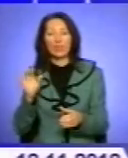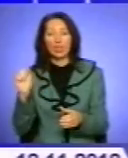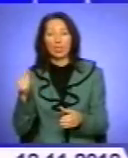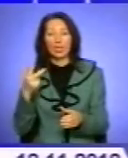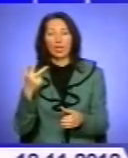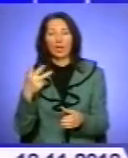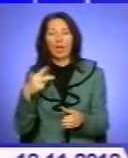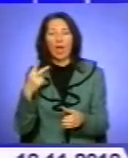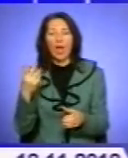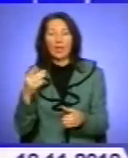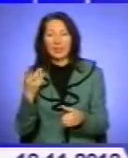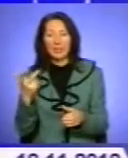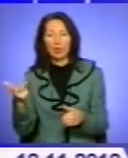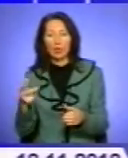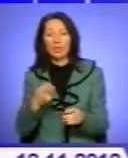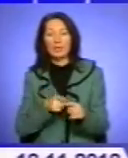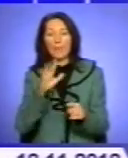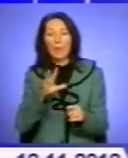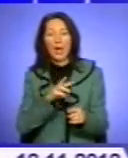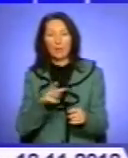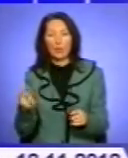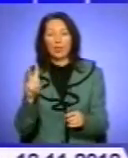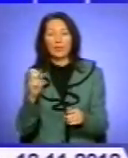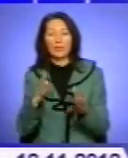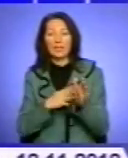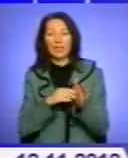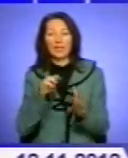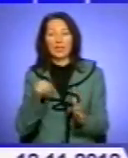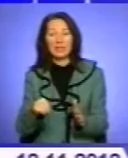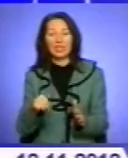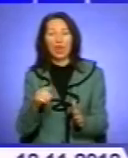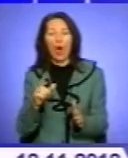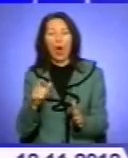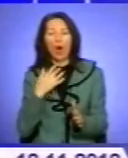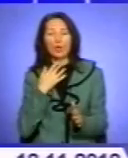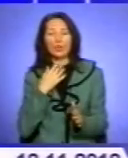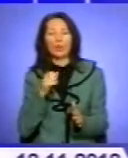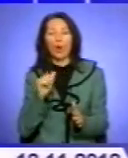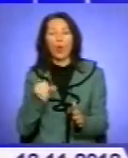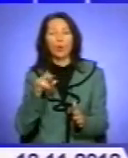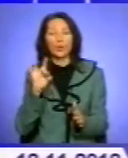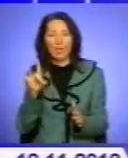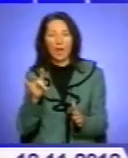25,54%, а це 5 мільйонів 209 090 голосів. Удар Віталія Кличка –